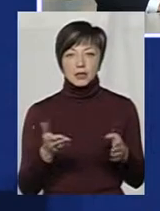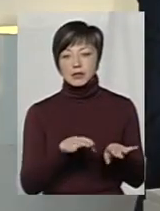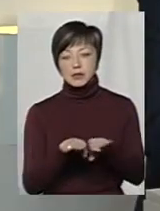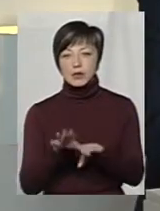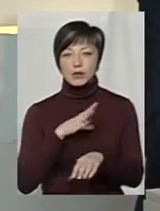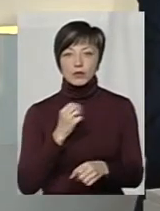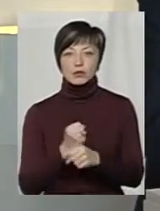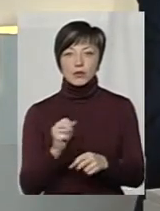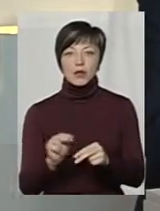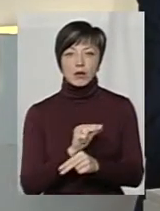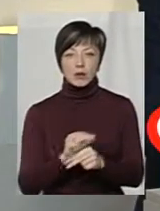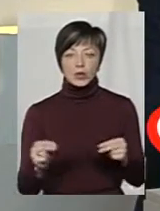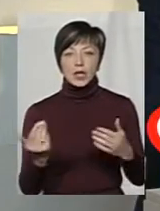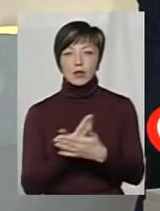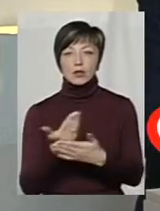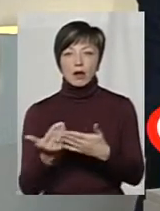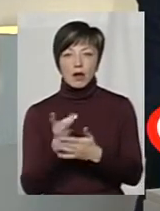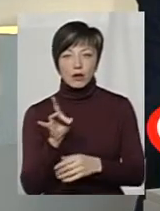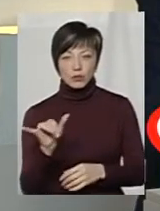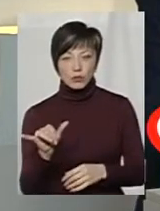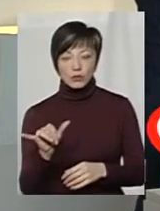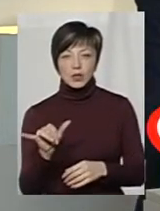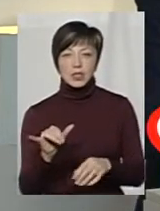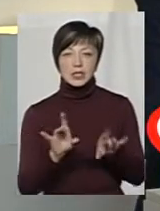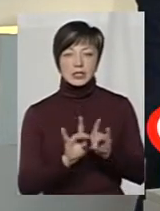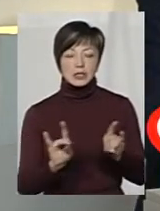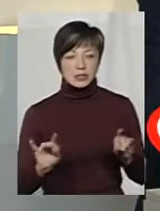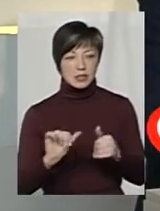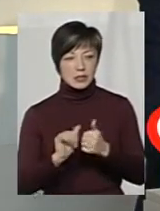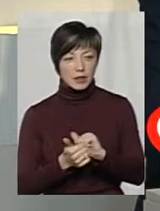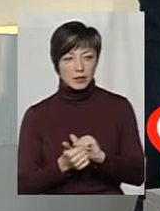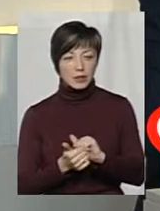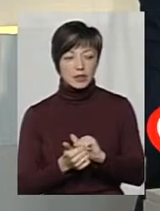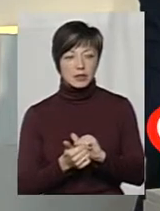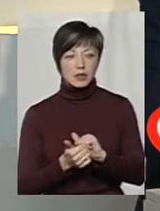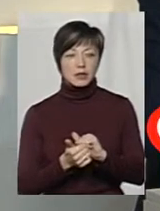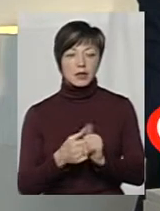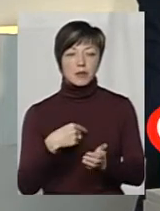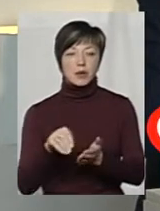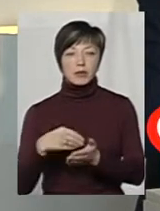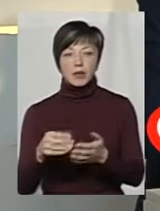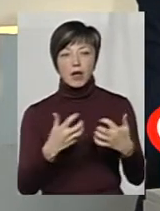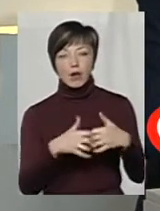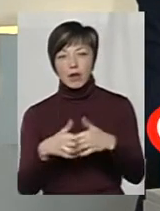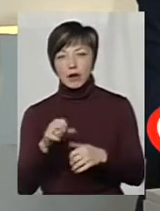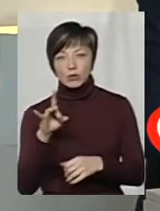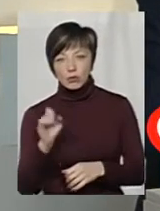ремонт кінотеатру, стільці замінені, придбана апаратура,